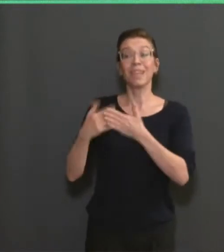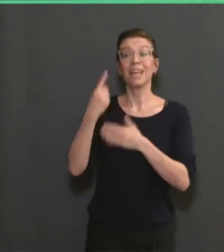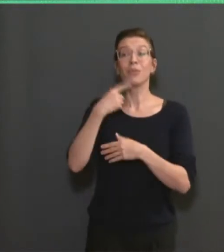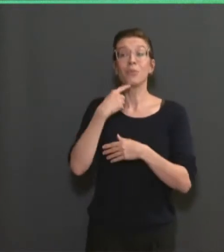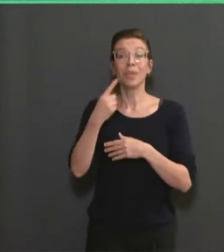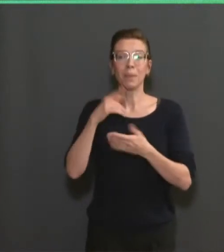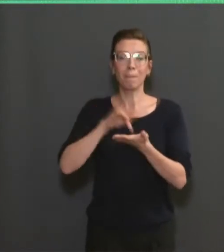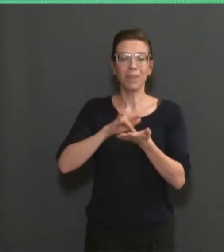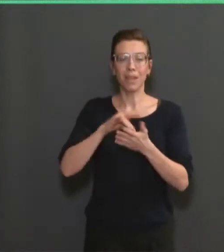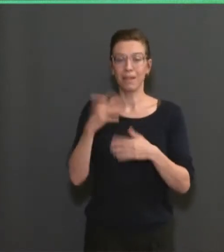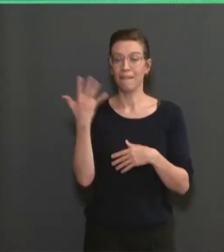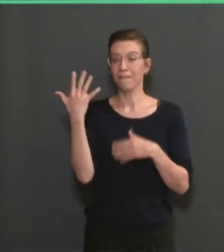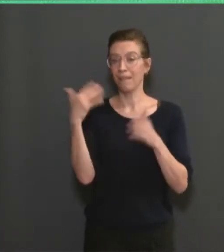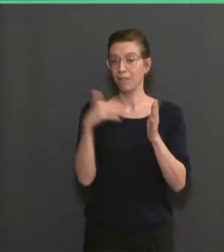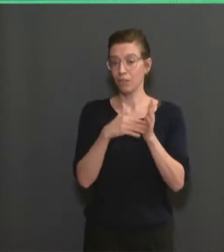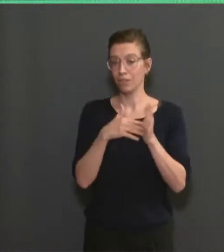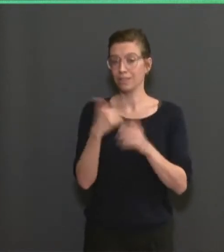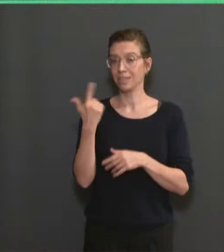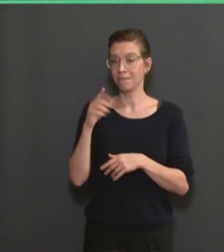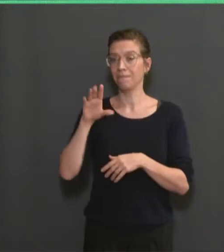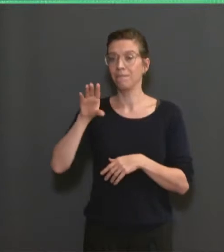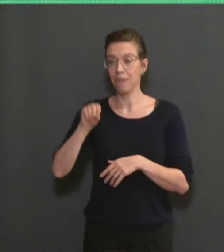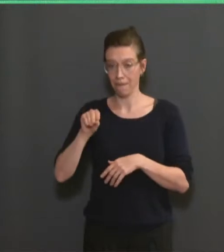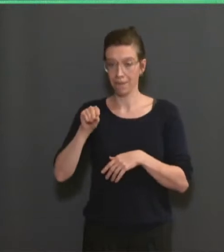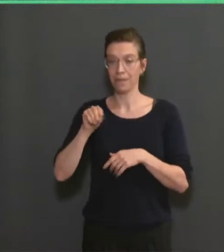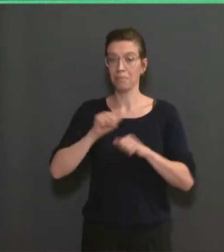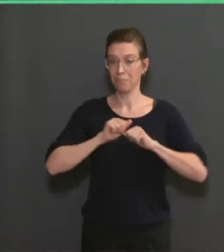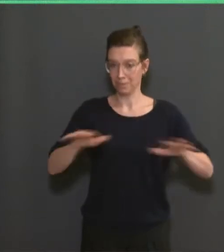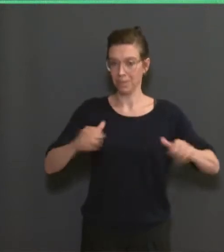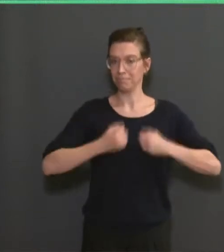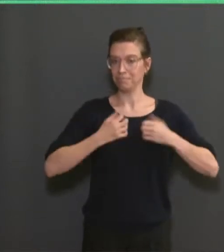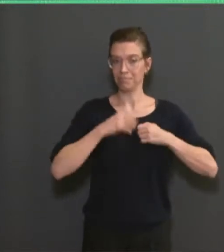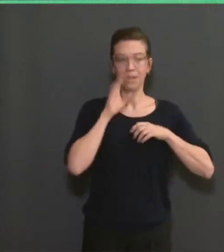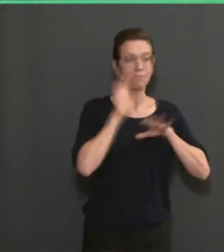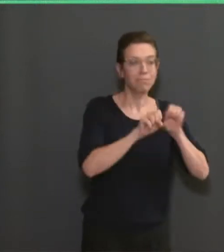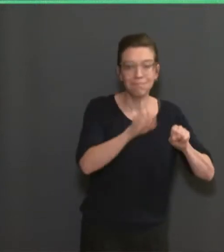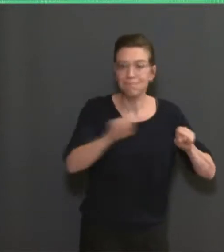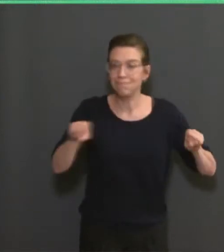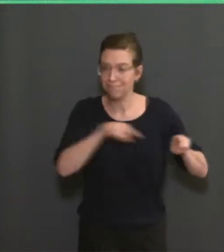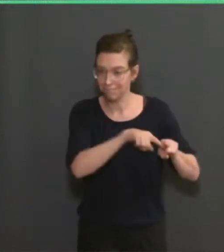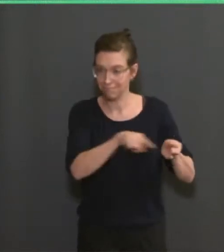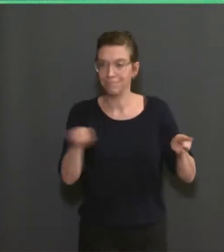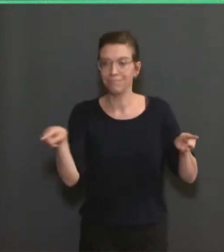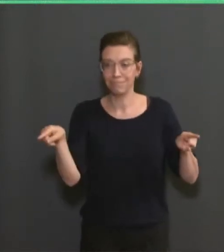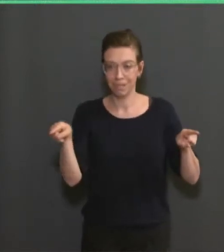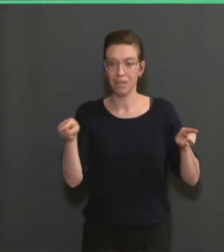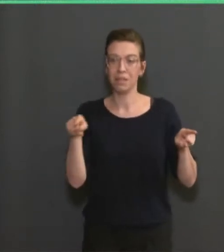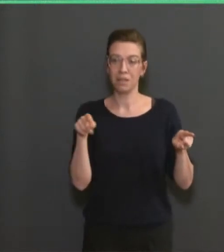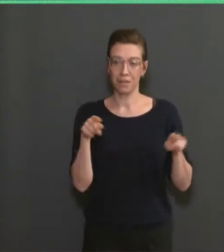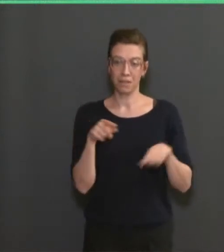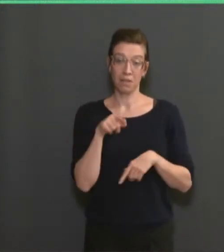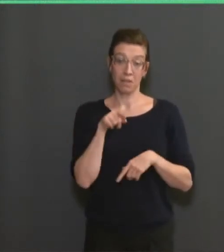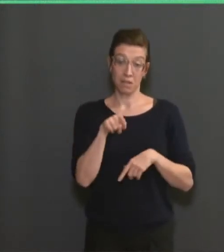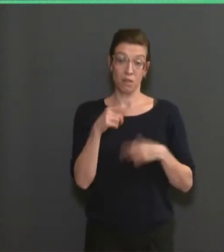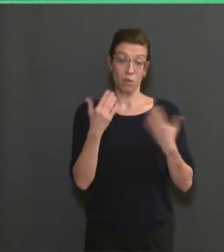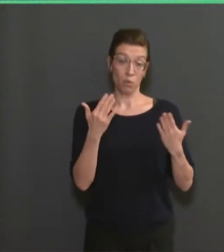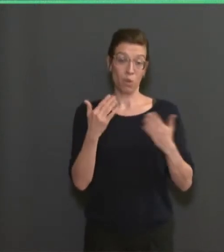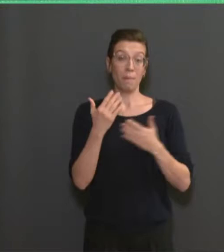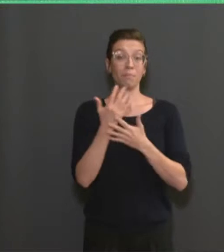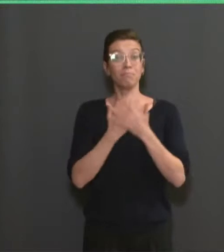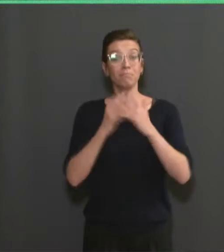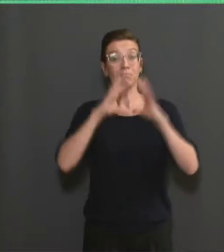5057 nieuwe besmettingen per dag vastgesteld. Dat is een daling van 47%